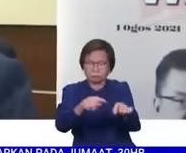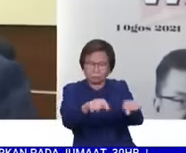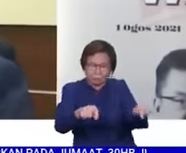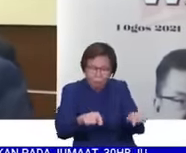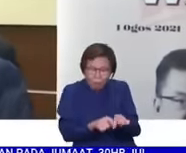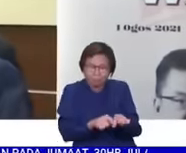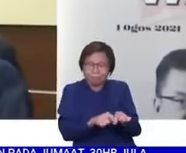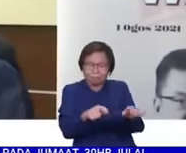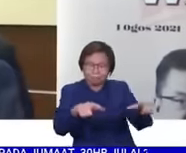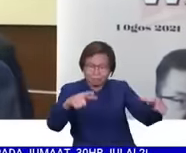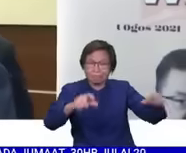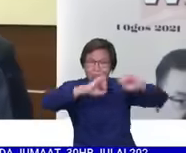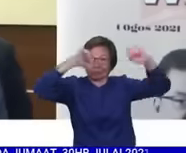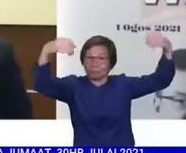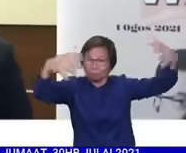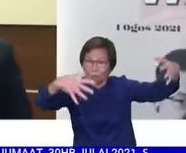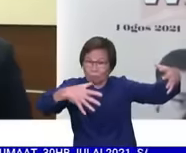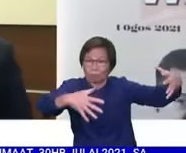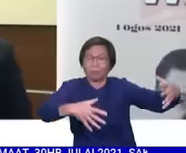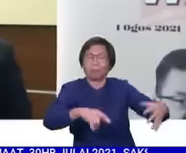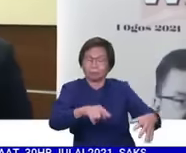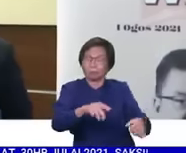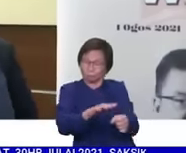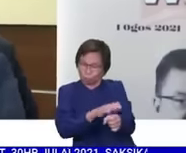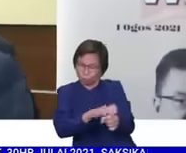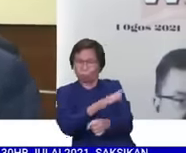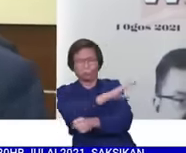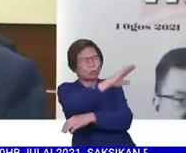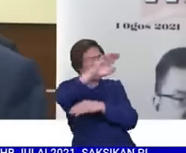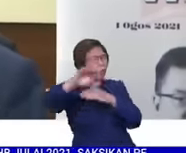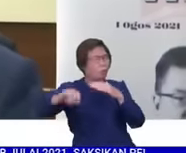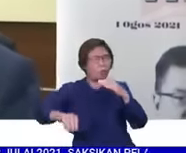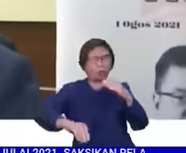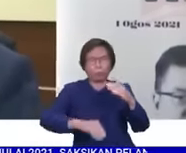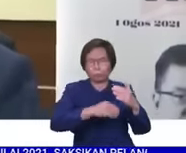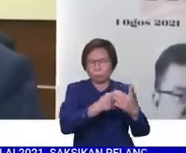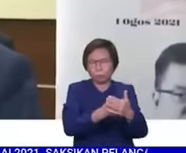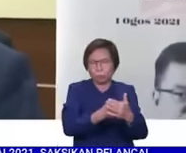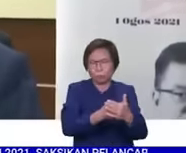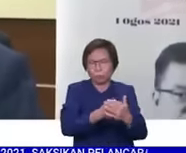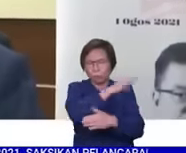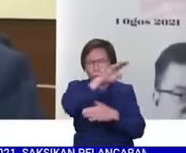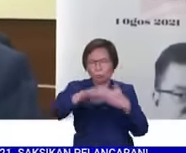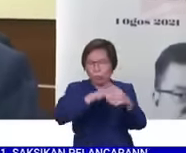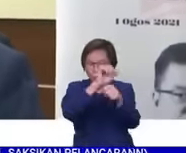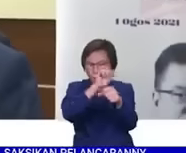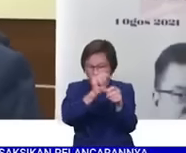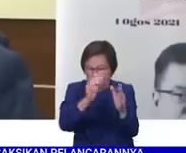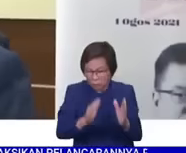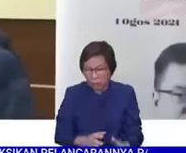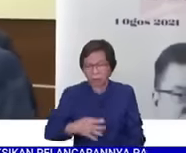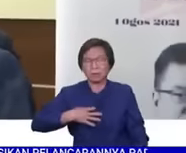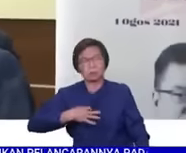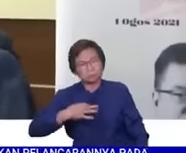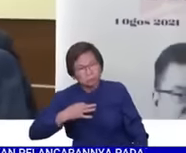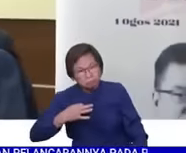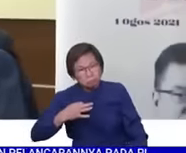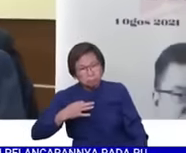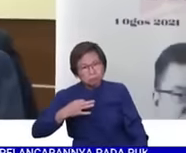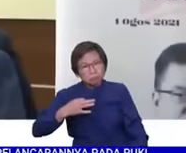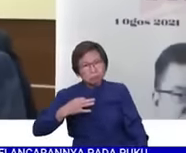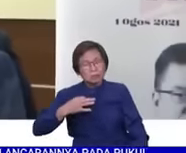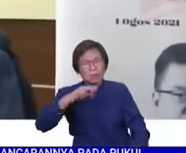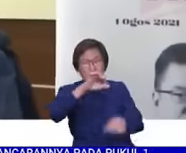bekalnya misi mencukupi dan segala bentuk kaki tangan sukarelawan yang